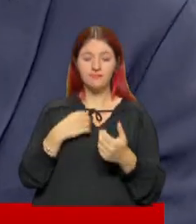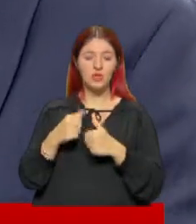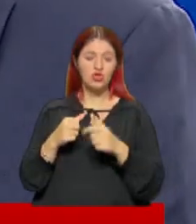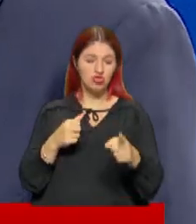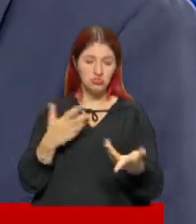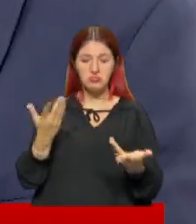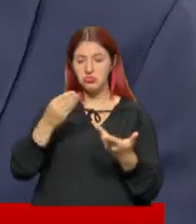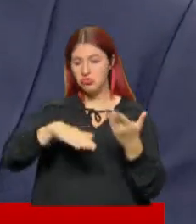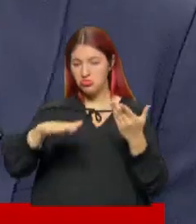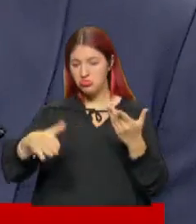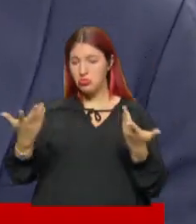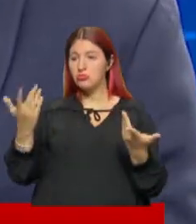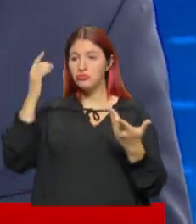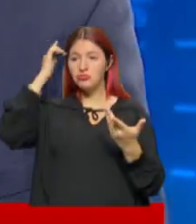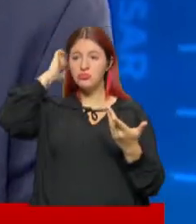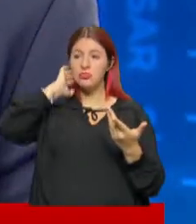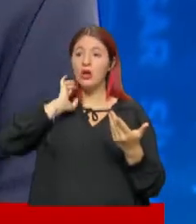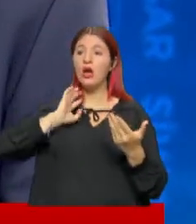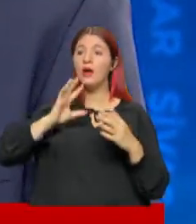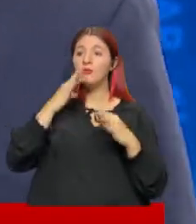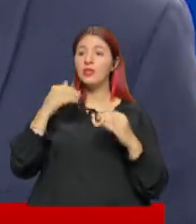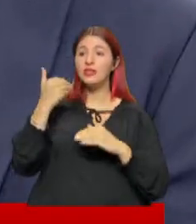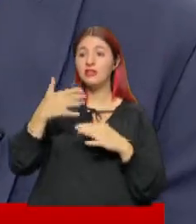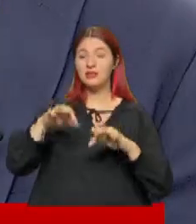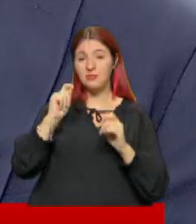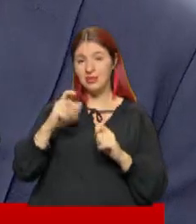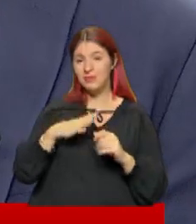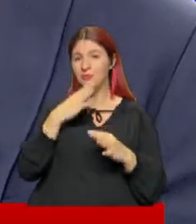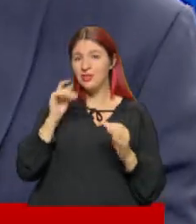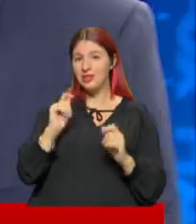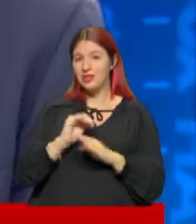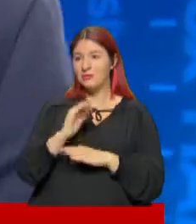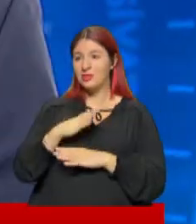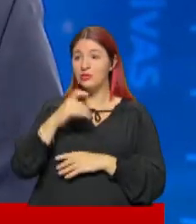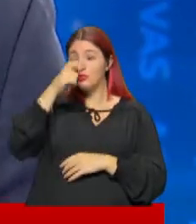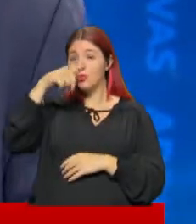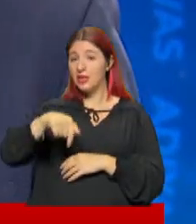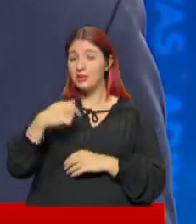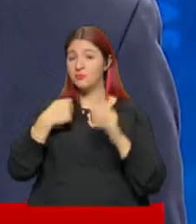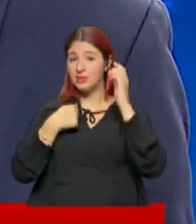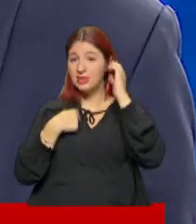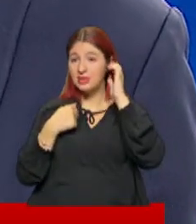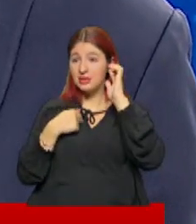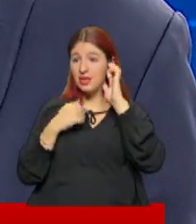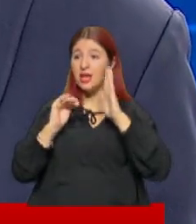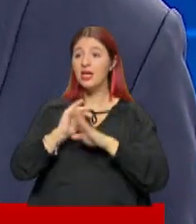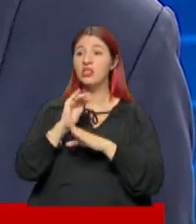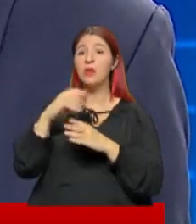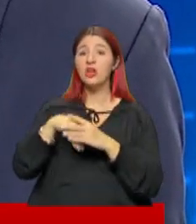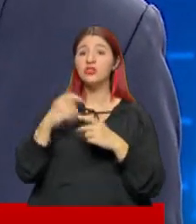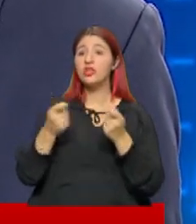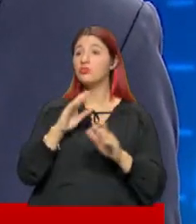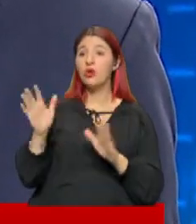eşinizi, çocuklarınızı mutlu bir geleceğe hazırlamak istersiniz. Mutlu yaşamak istersiniz. Türkiye'de biz yaşamak için